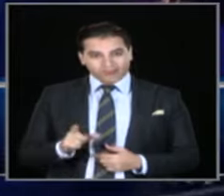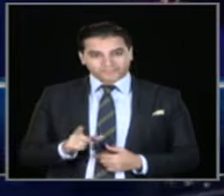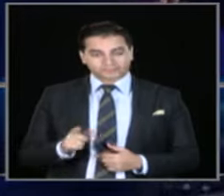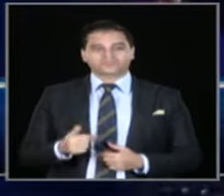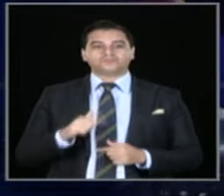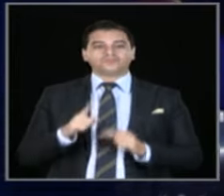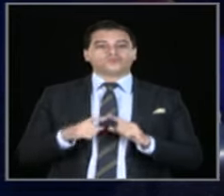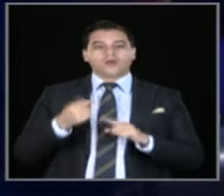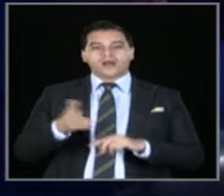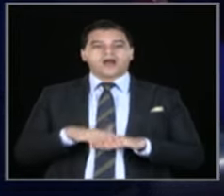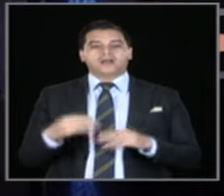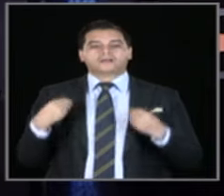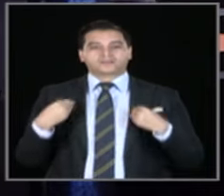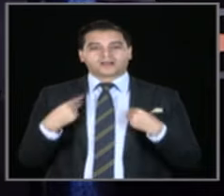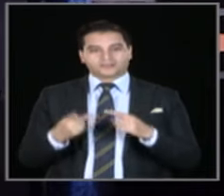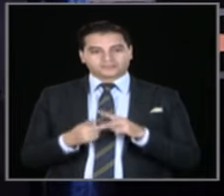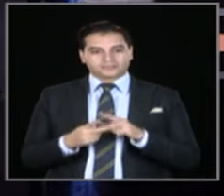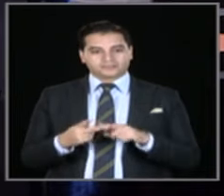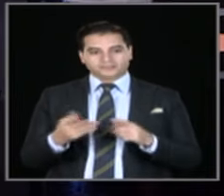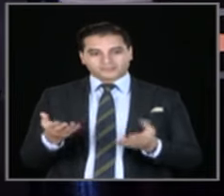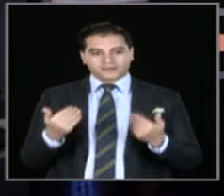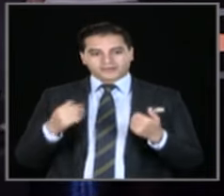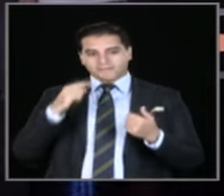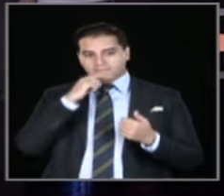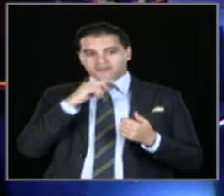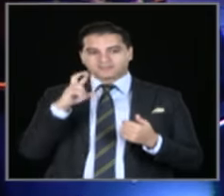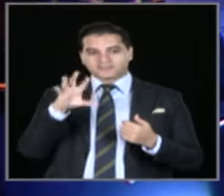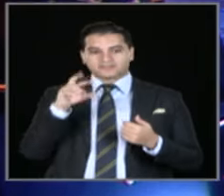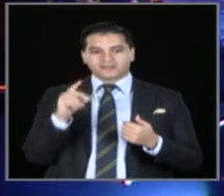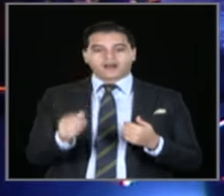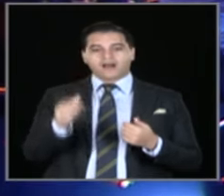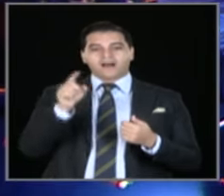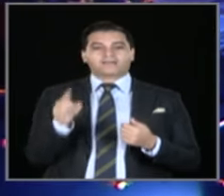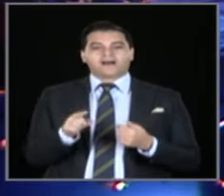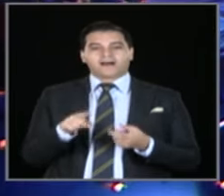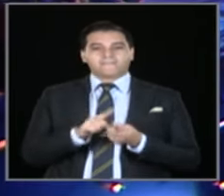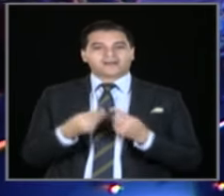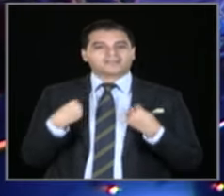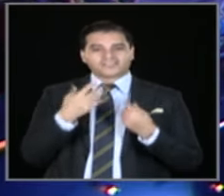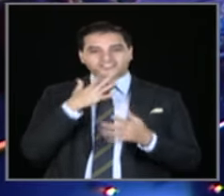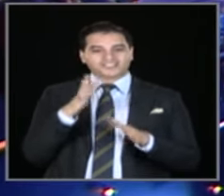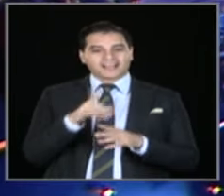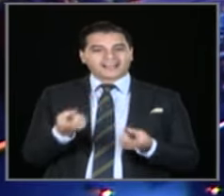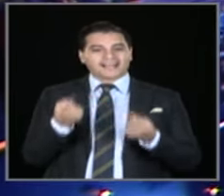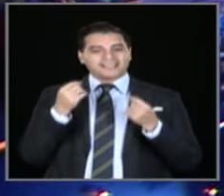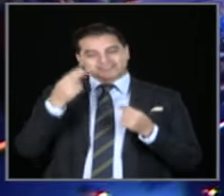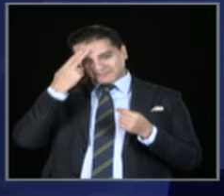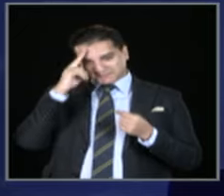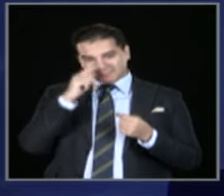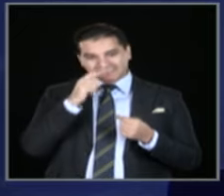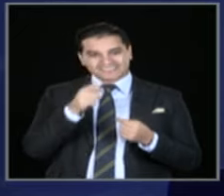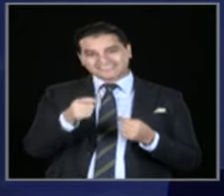السؤال اللي جاي في الرياضة. الزهراء نازلة في الرياضة، إيه اللي حصل؟ مين اللي دبسك التدبيسة